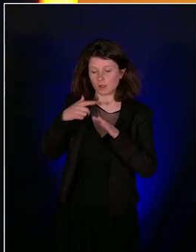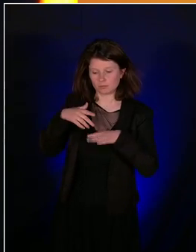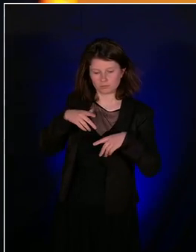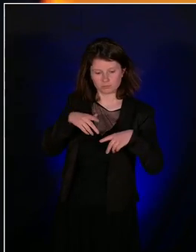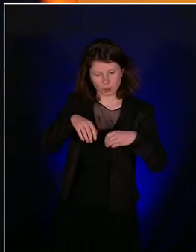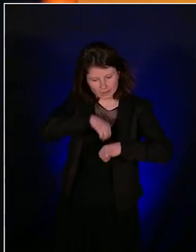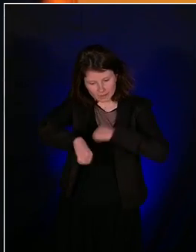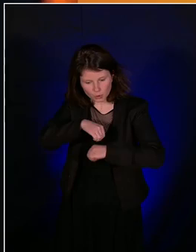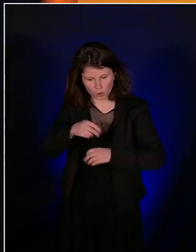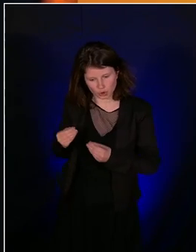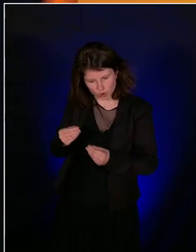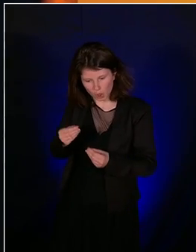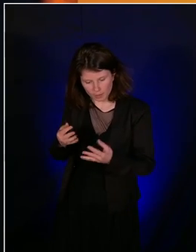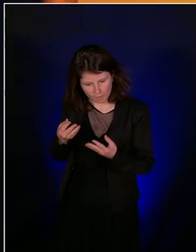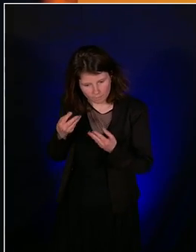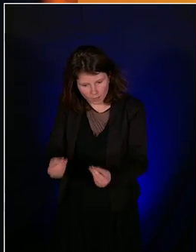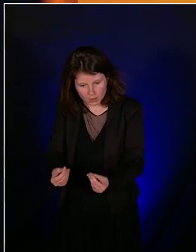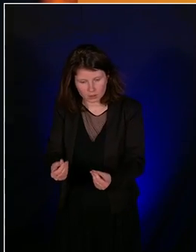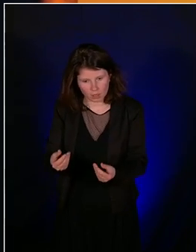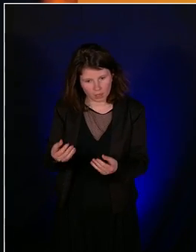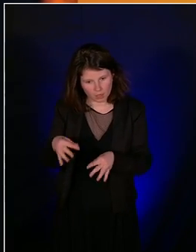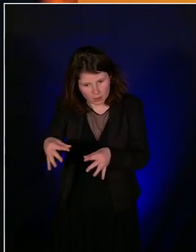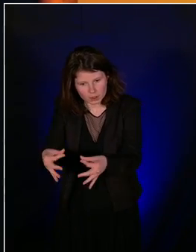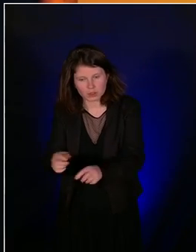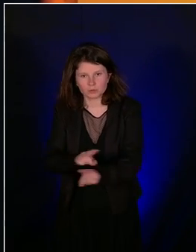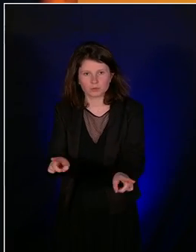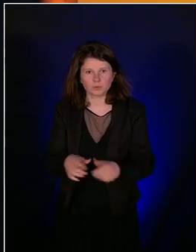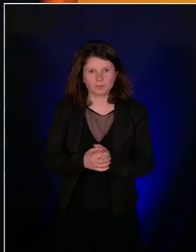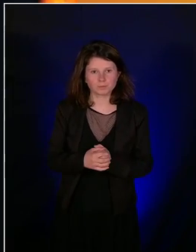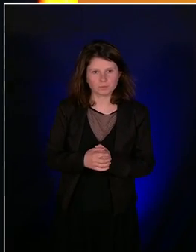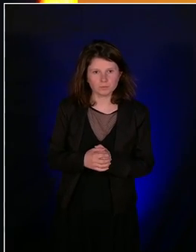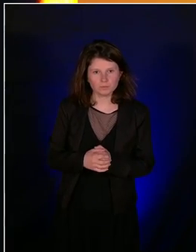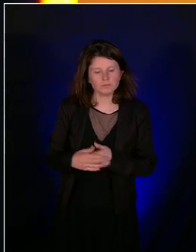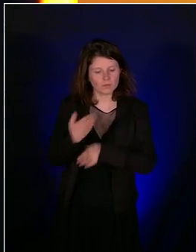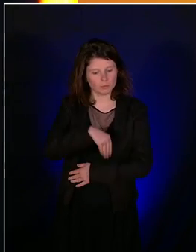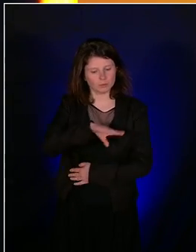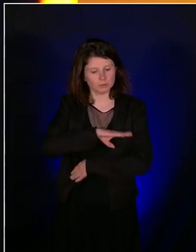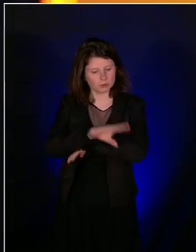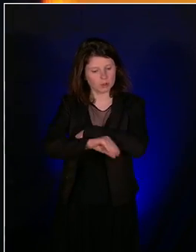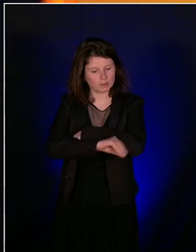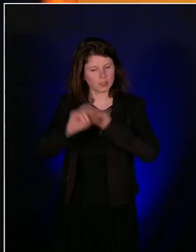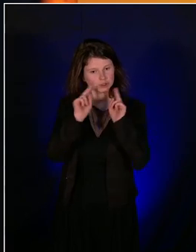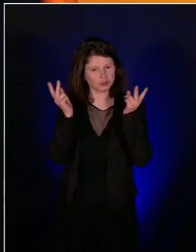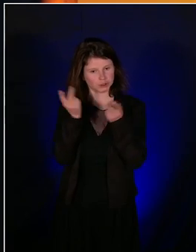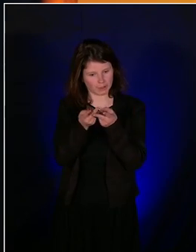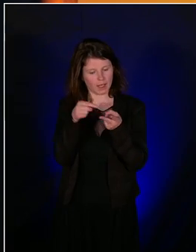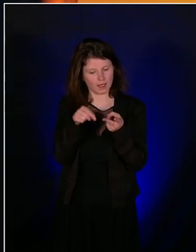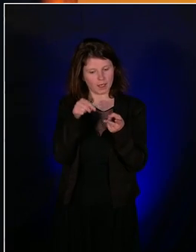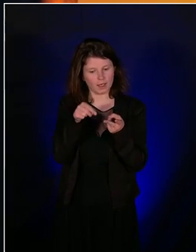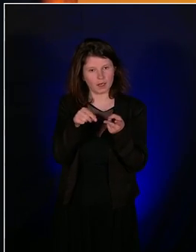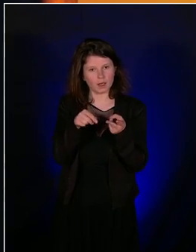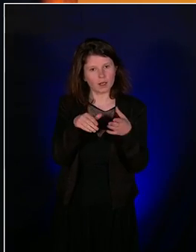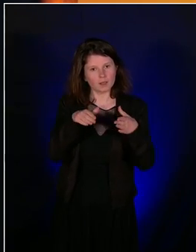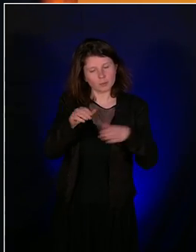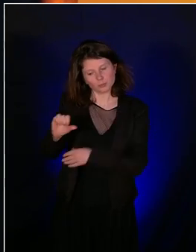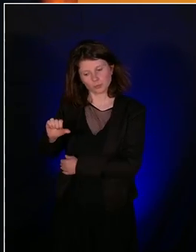l'organisation nous n'avons pas fait de la responsabilité de de secrétaire général d'organisation même si le nombre de PR premiers dirigeants